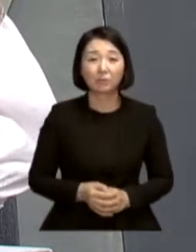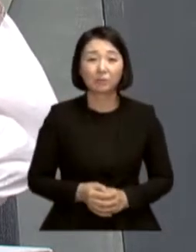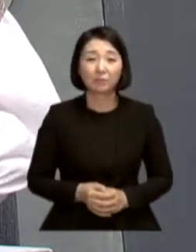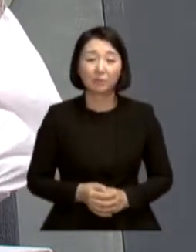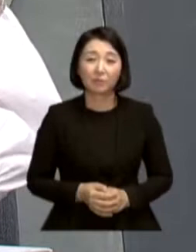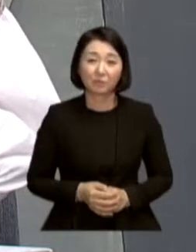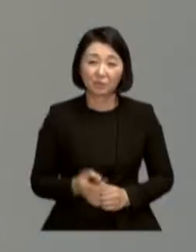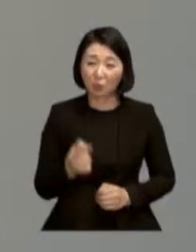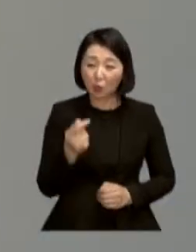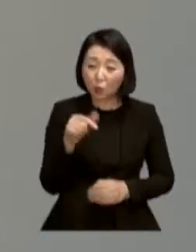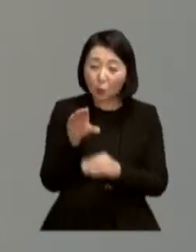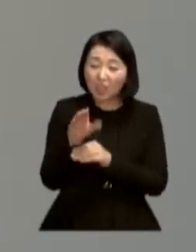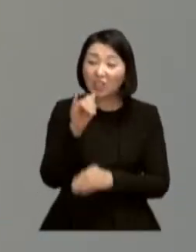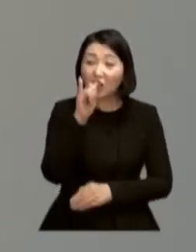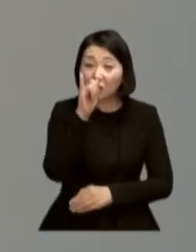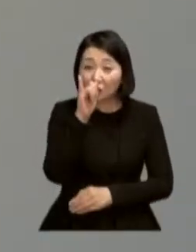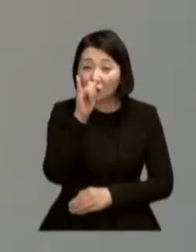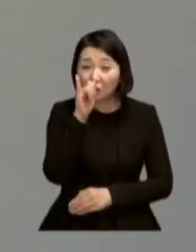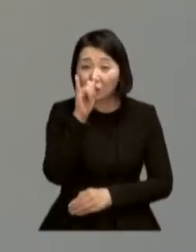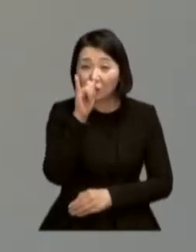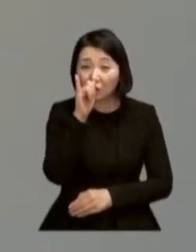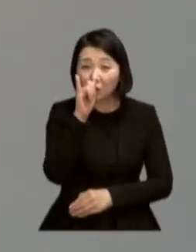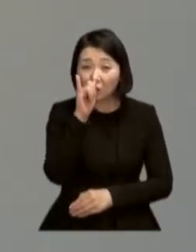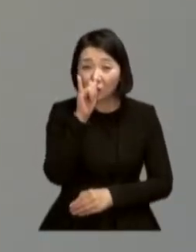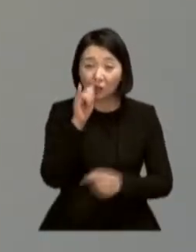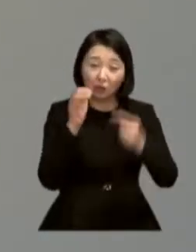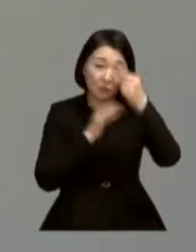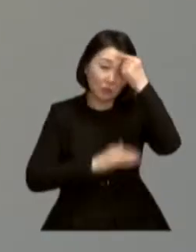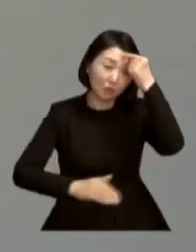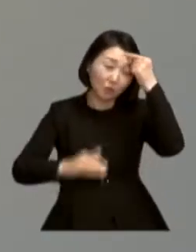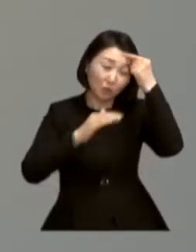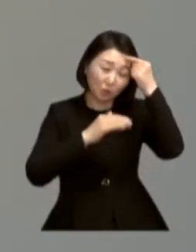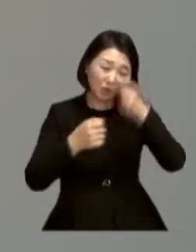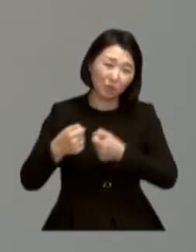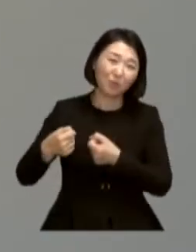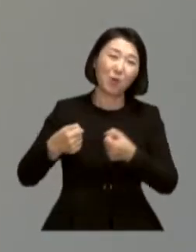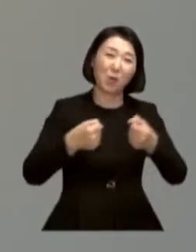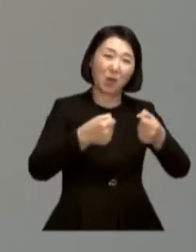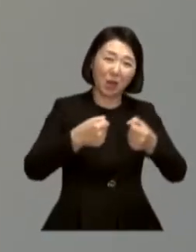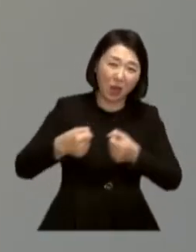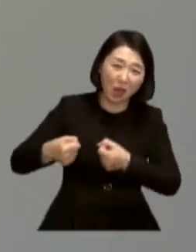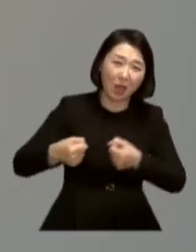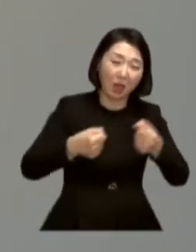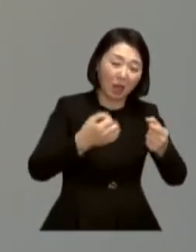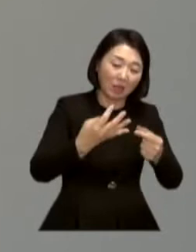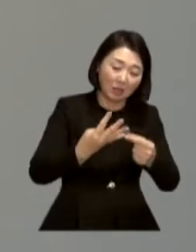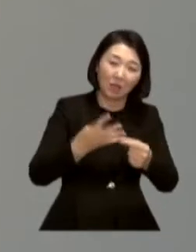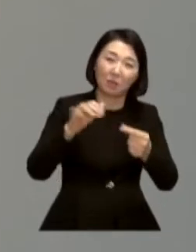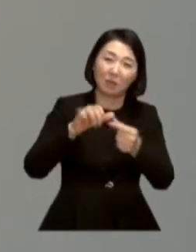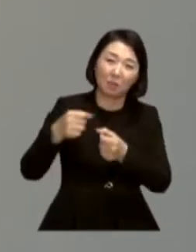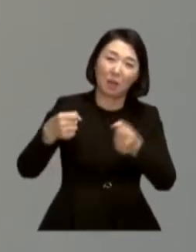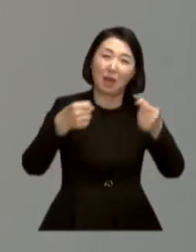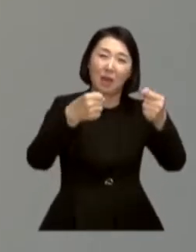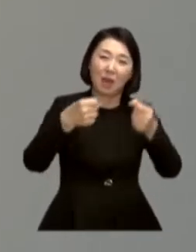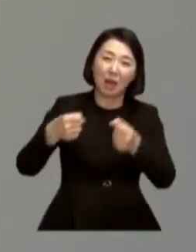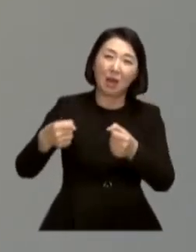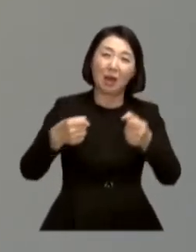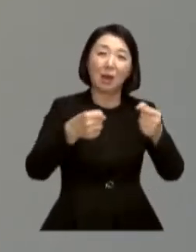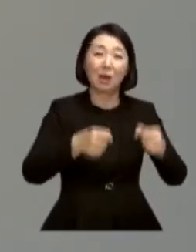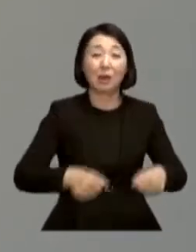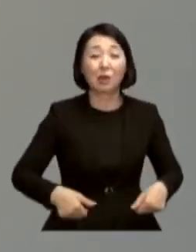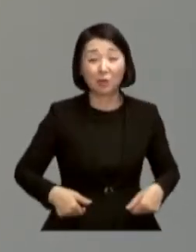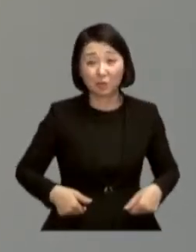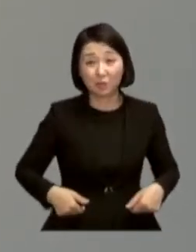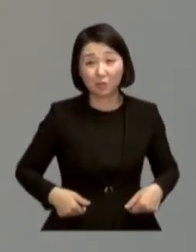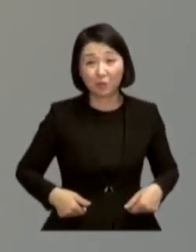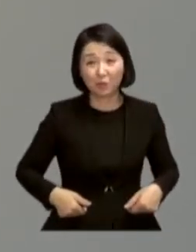됩니다. 그 작은 차로 우리 성도들을 다 몇 번 계속 네 번 다섯 번 이렇게